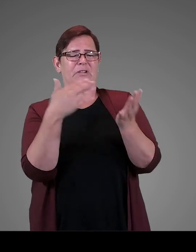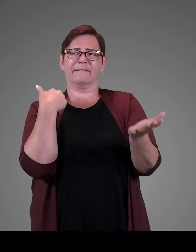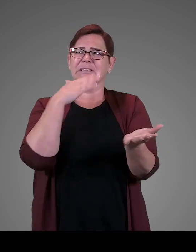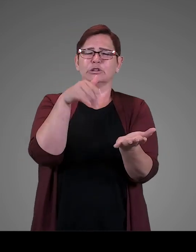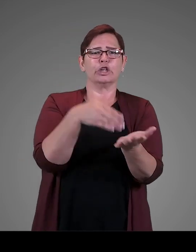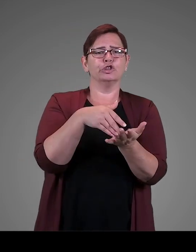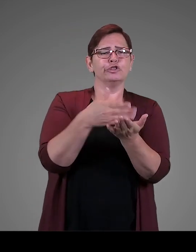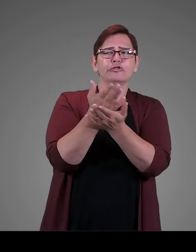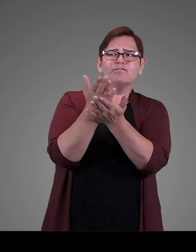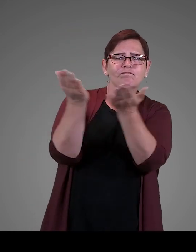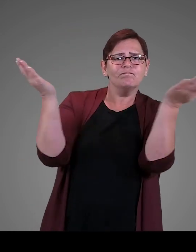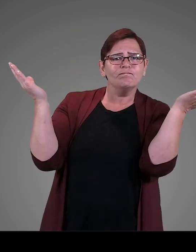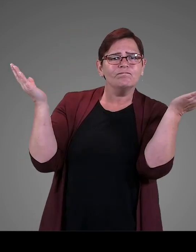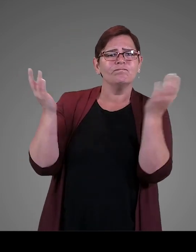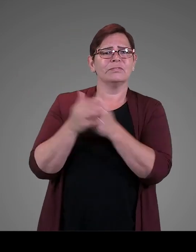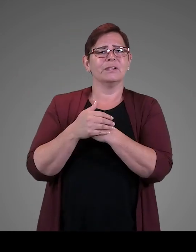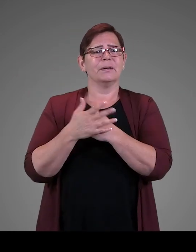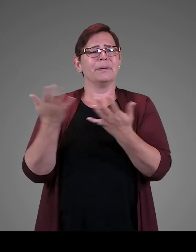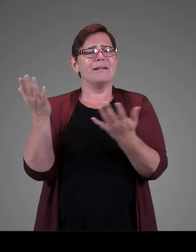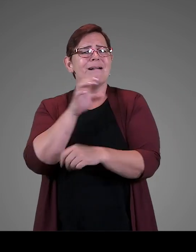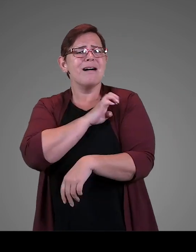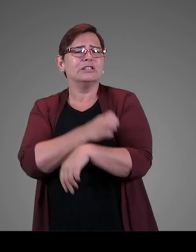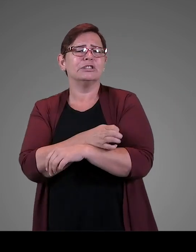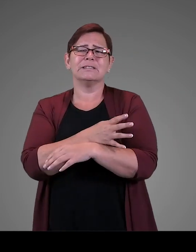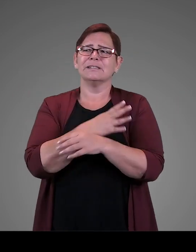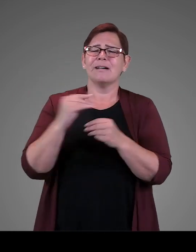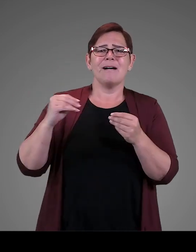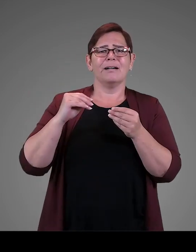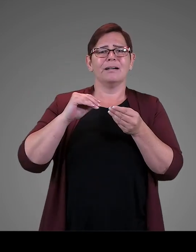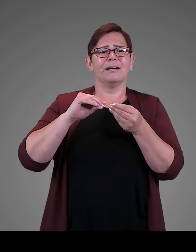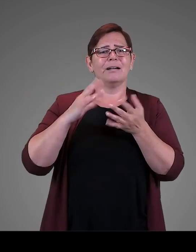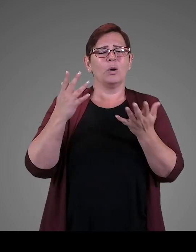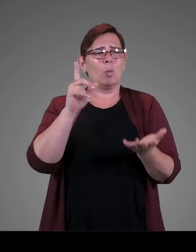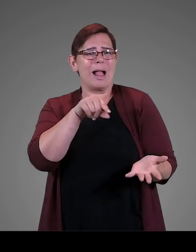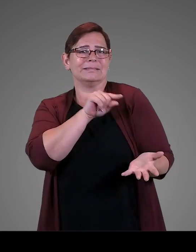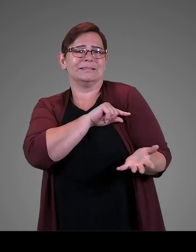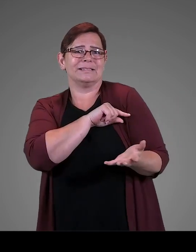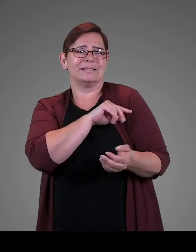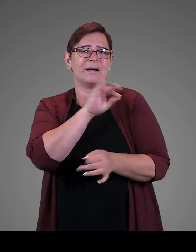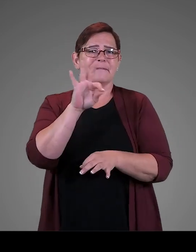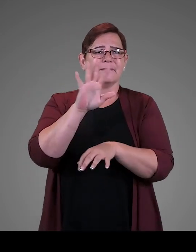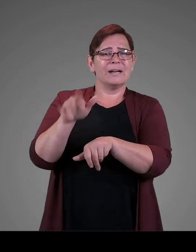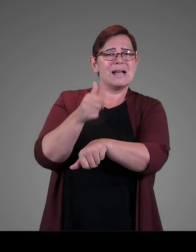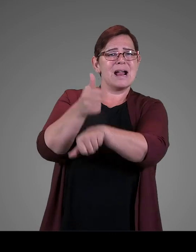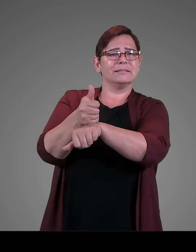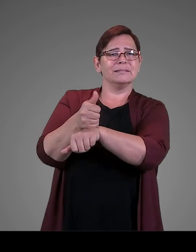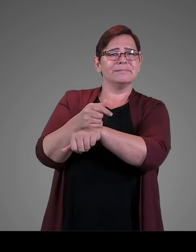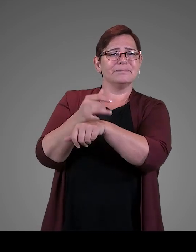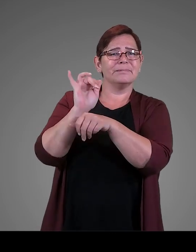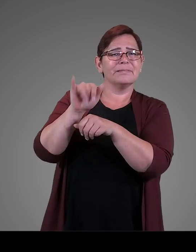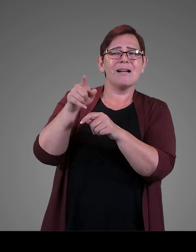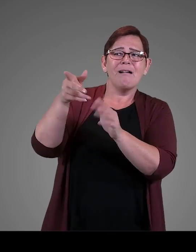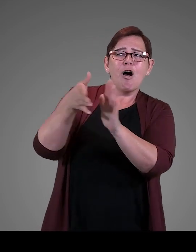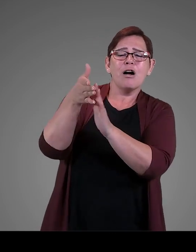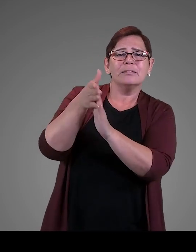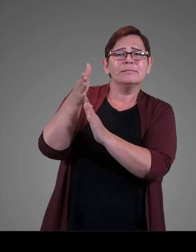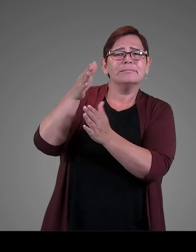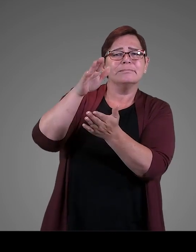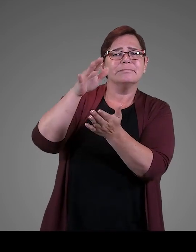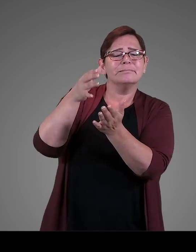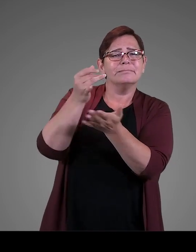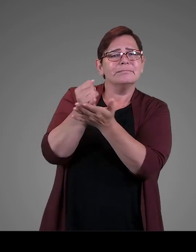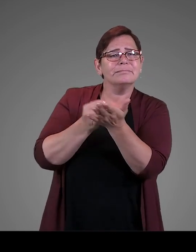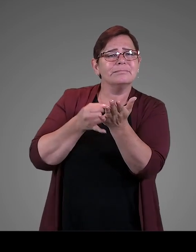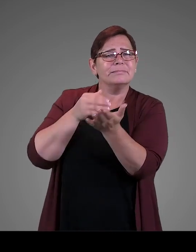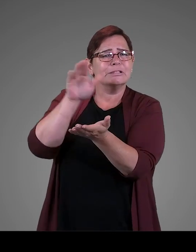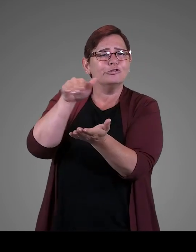ce qui m'anime personnellement, c'est beaucoup les relations. Tu sais, j'ai l'impression qu'il y a des centres qui existent, mais ce qui fait